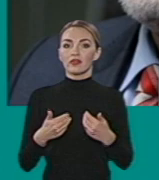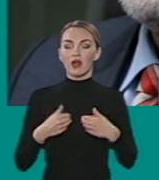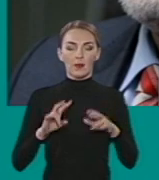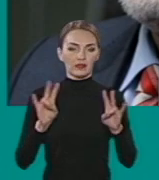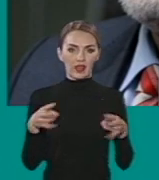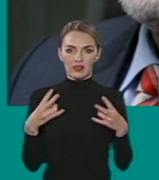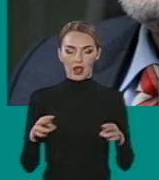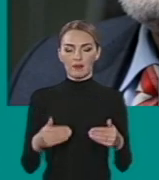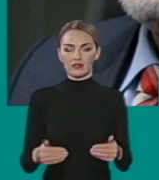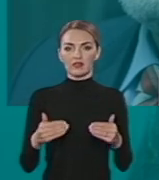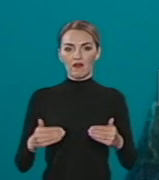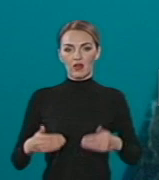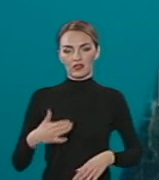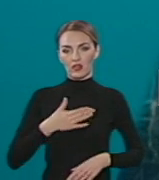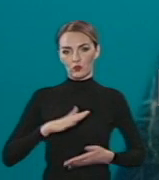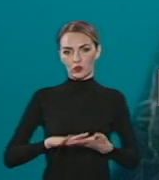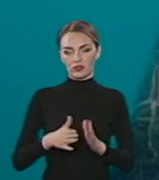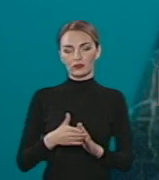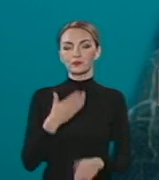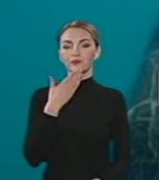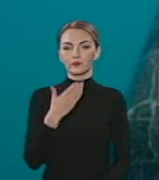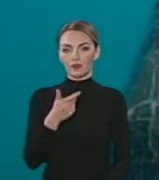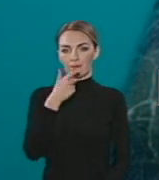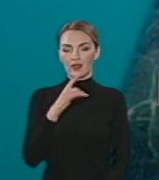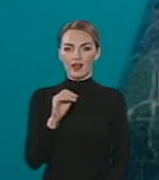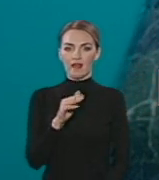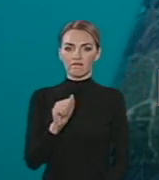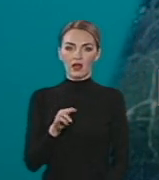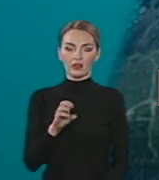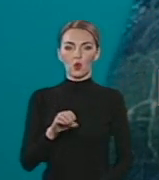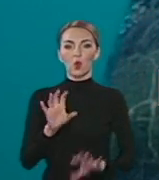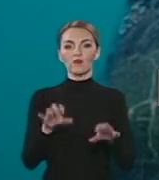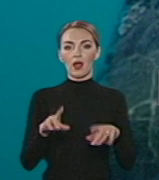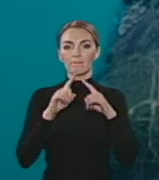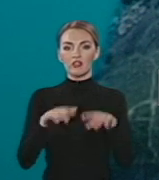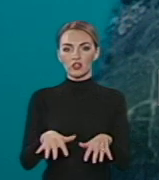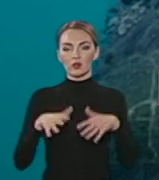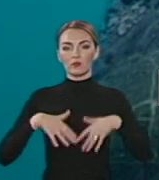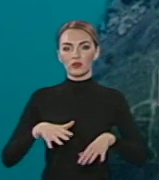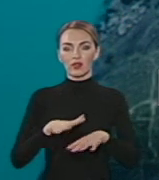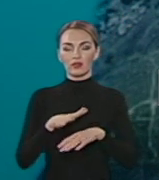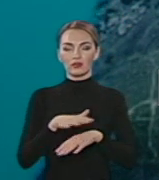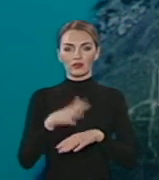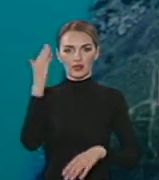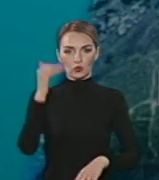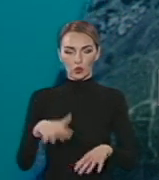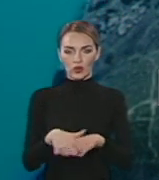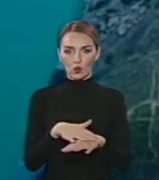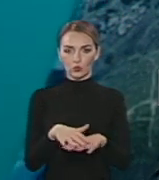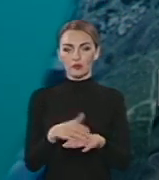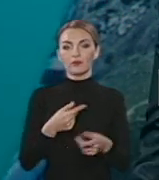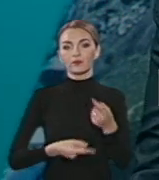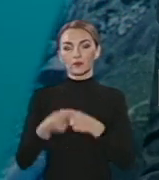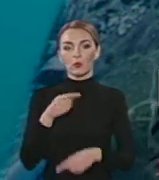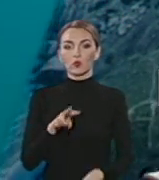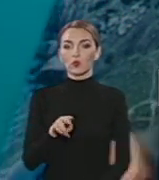здавати наші позиції. Дякую, пане Рефате. З нами на зв'язку був голова Міжлісу кримськотатарського народу Рефат Чубаров. А ми